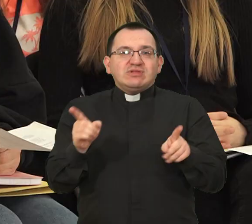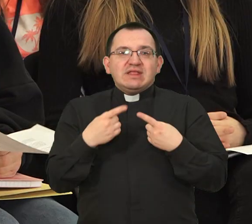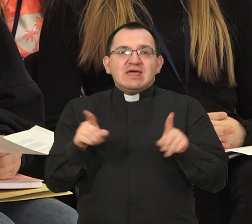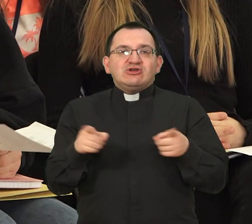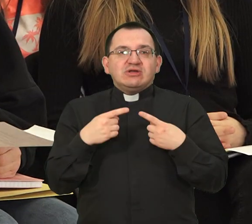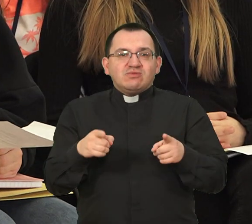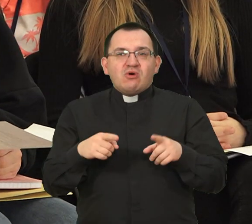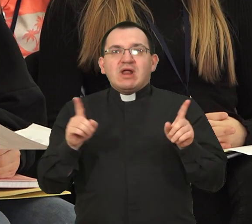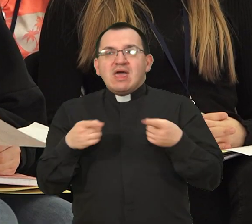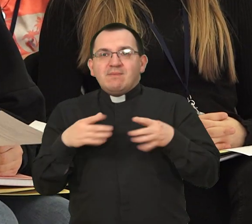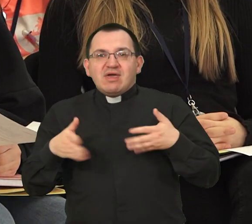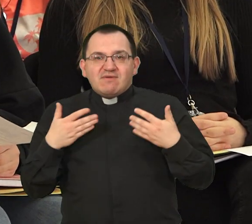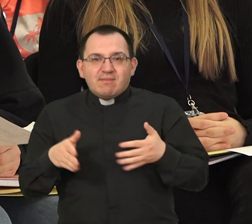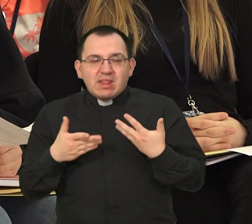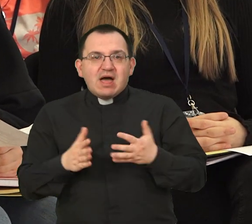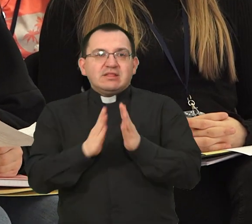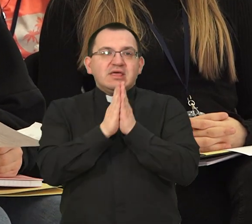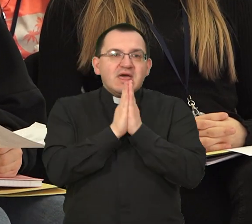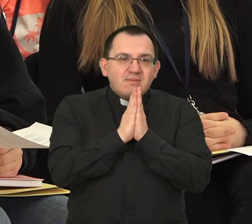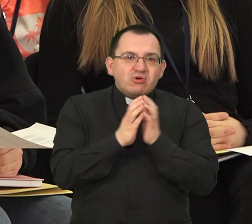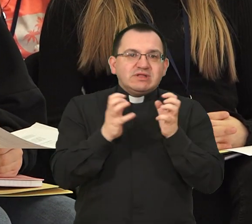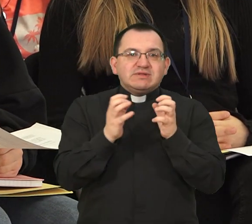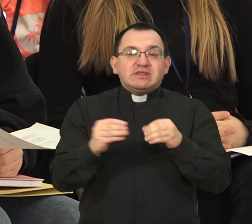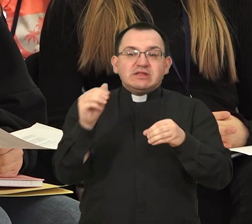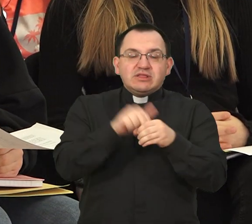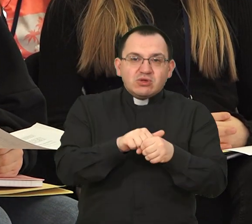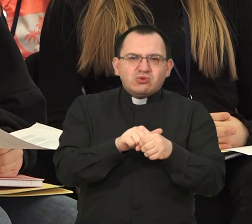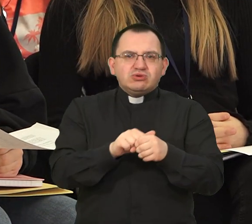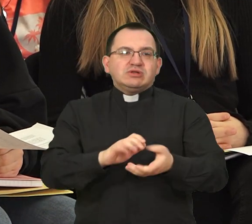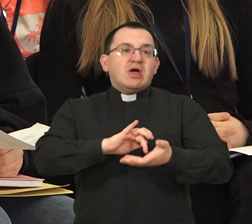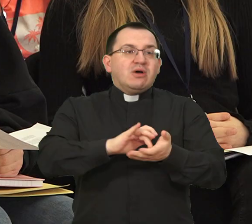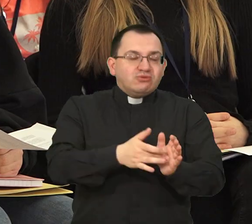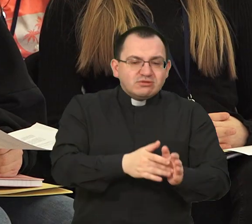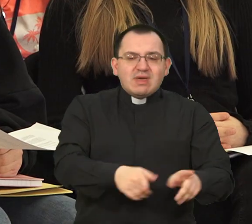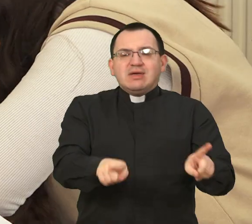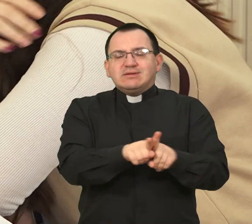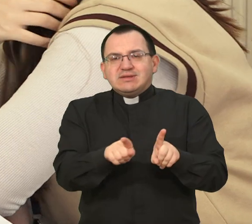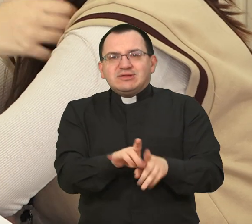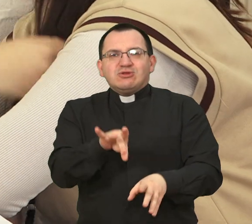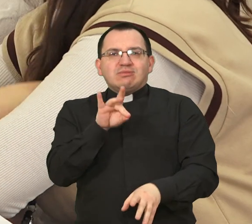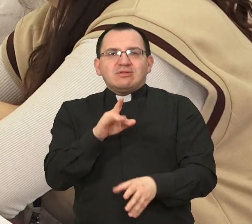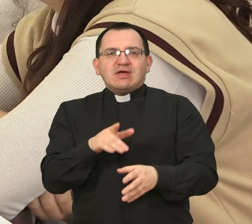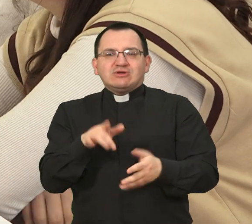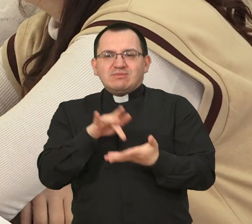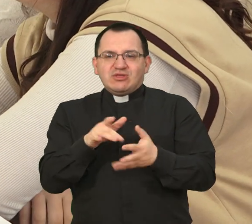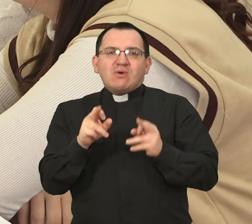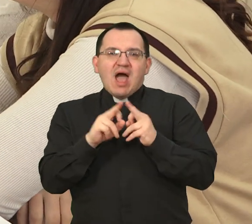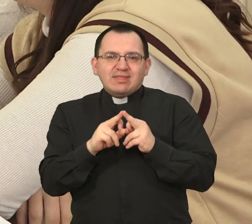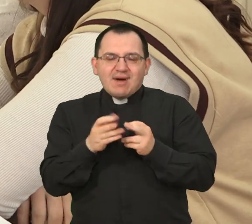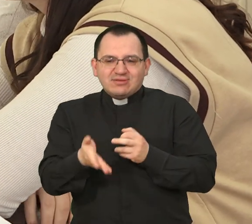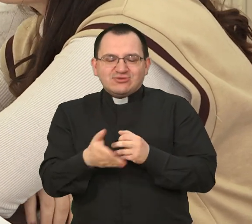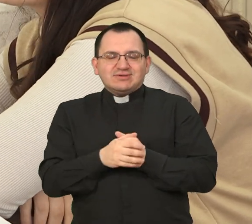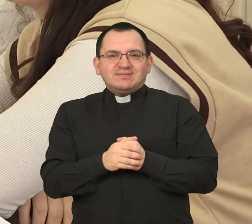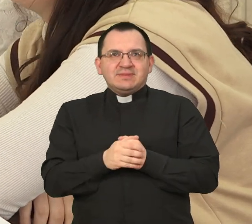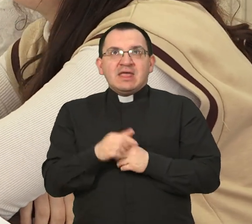u zboru mladih i u molitvenoj je zajednici Lux Mundi. Uz sve navedeno, pronašla se i kao animatorica. U svojoj